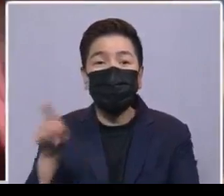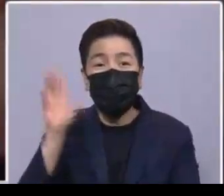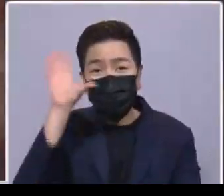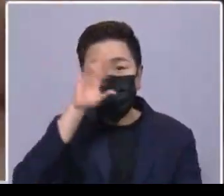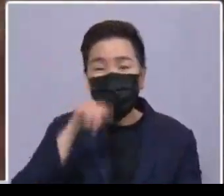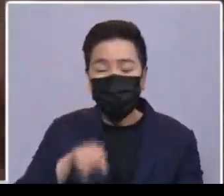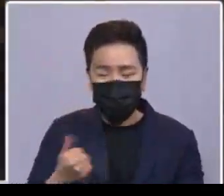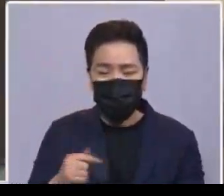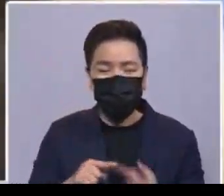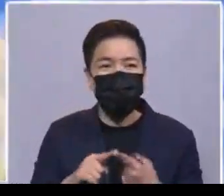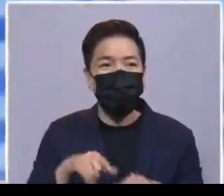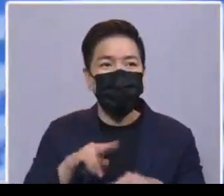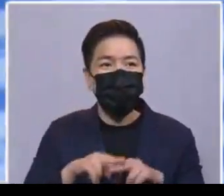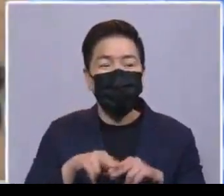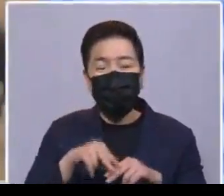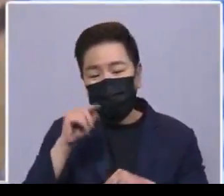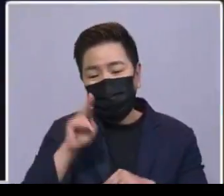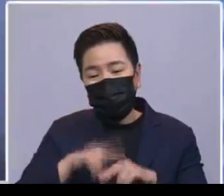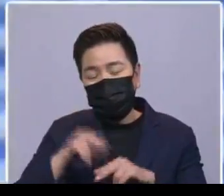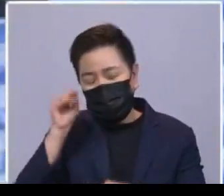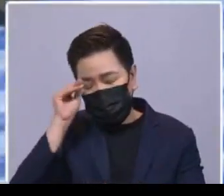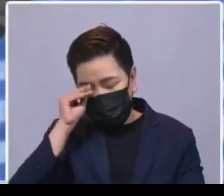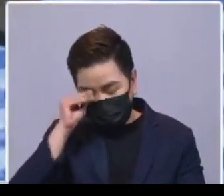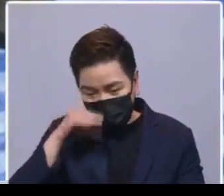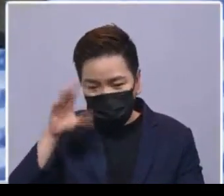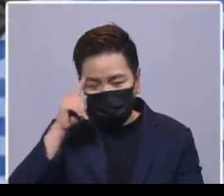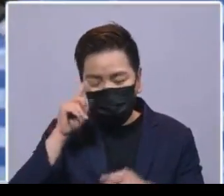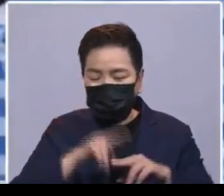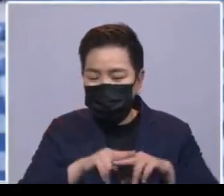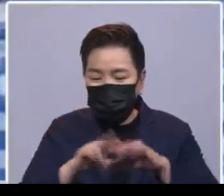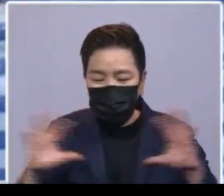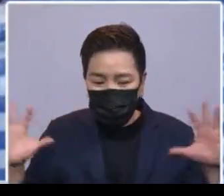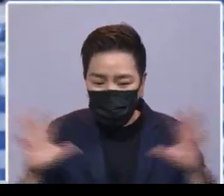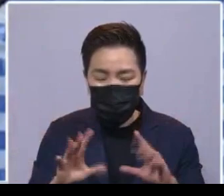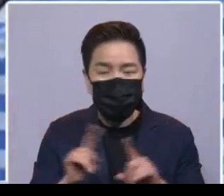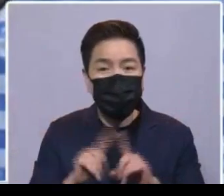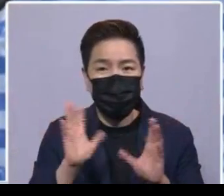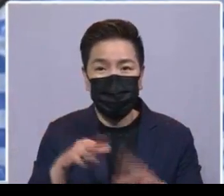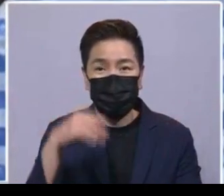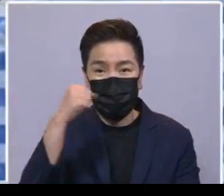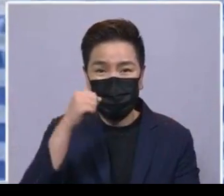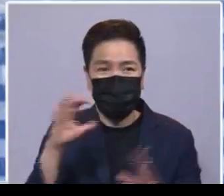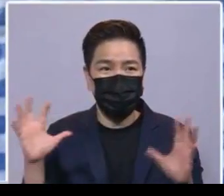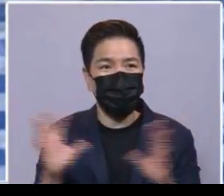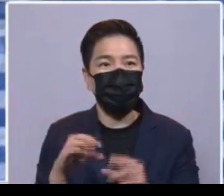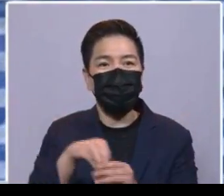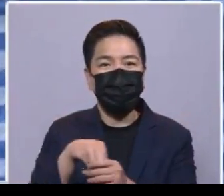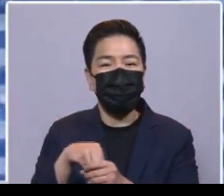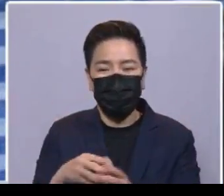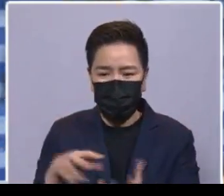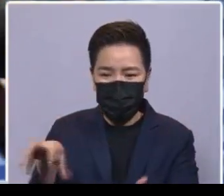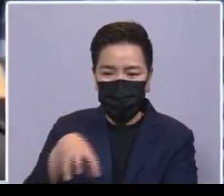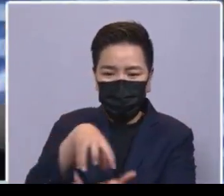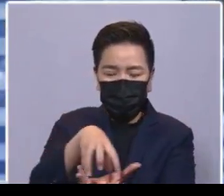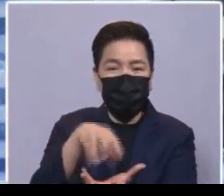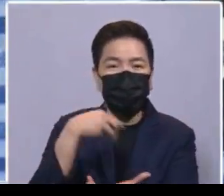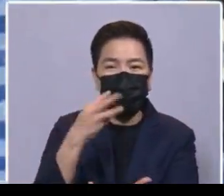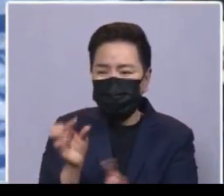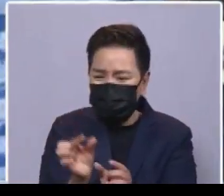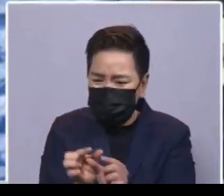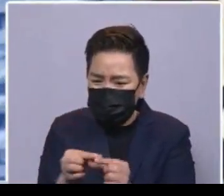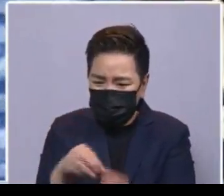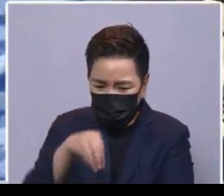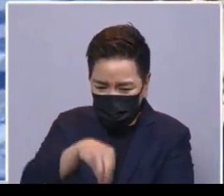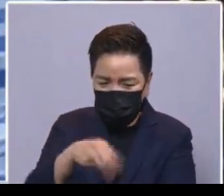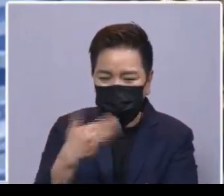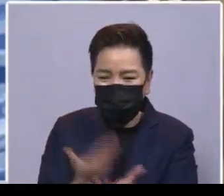ลย แน่นั่งถ่างตาทั้งคืนเลยแต่ไม่ได้เล่นนะคะ กลางค่ำกลางคืน ใช่นักพนันเป็น10คนเลยถ้วยยังอยู่เลยค่ะเขย่าลูกเต๋ากันแกะ